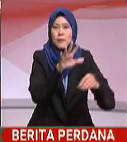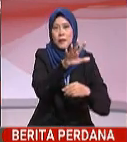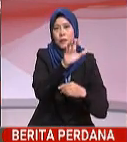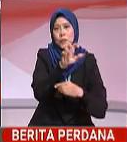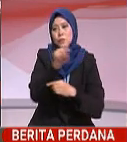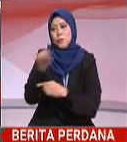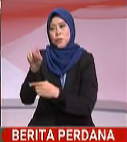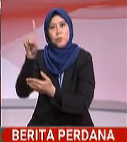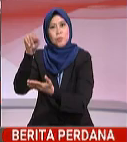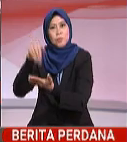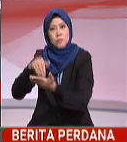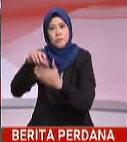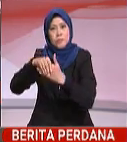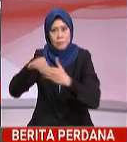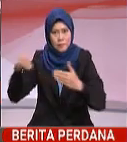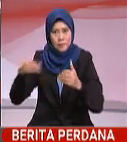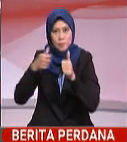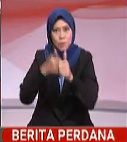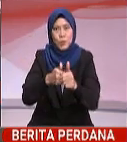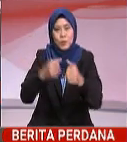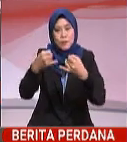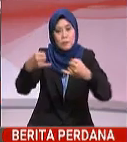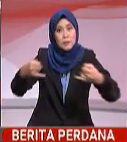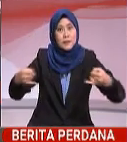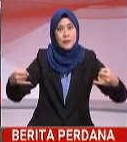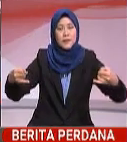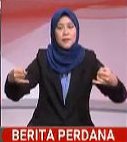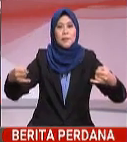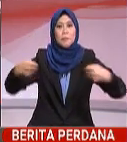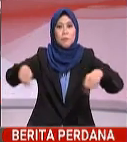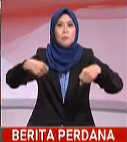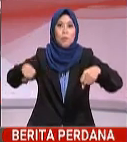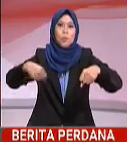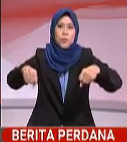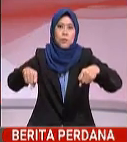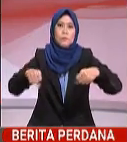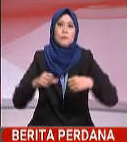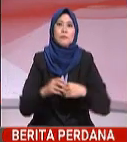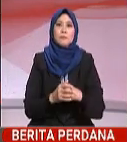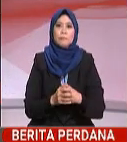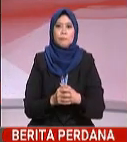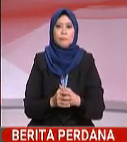RM500 hingga RM1,000 mengikut jenis motosikal.